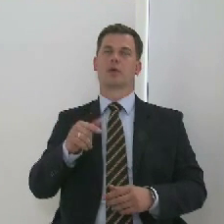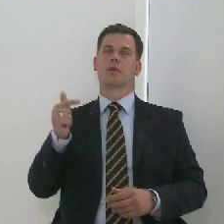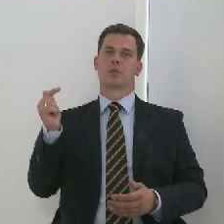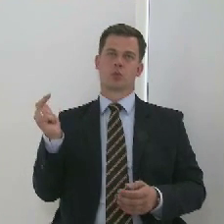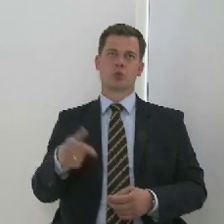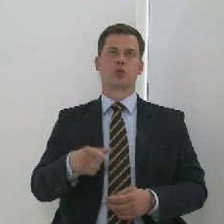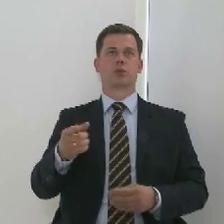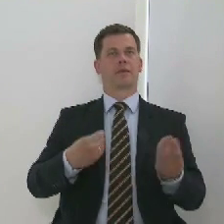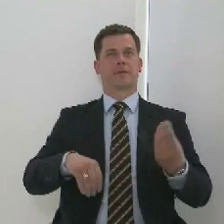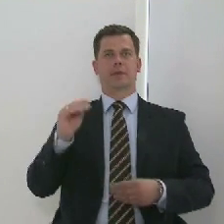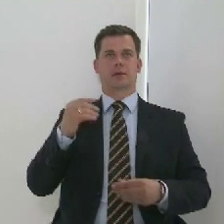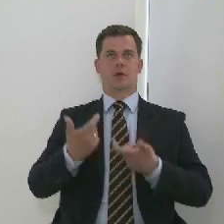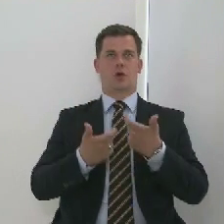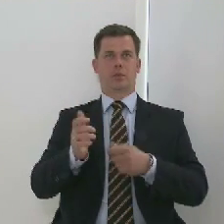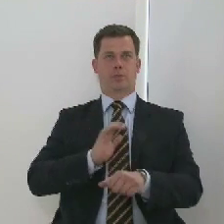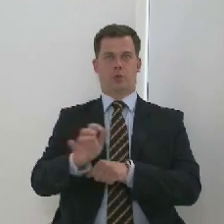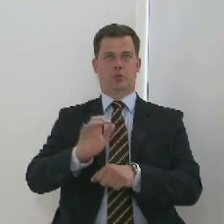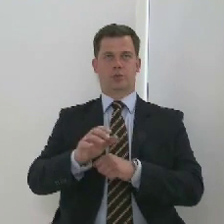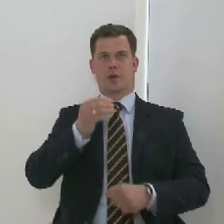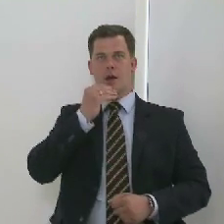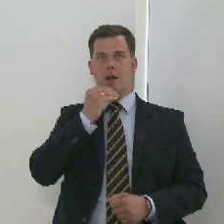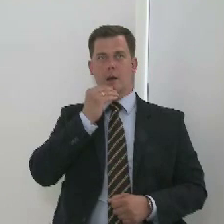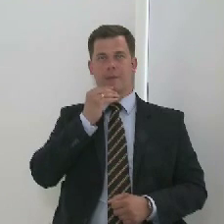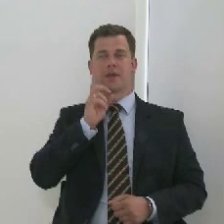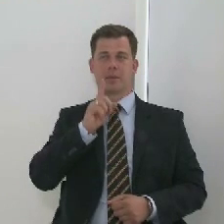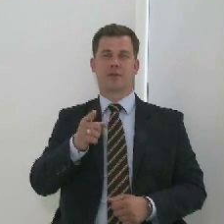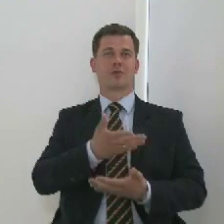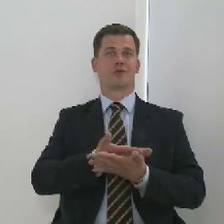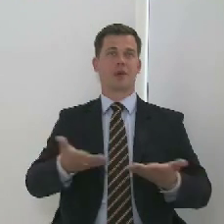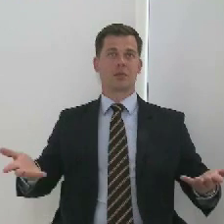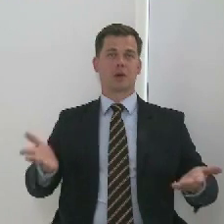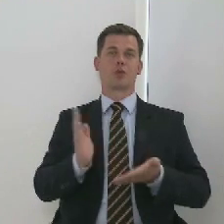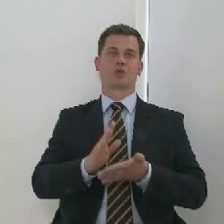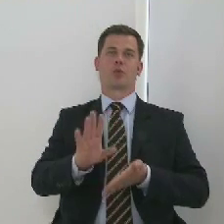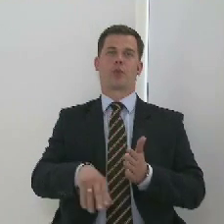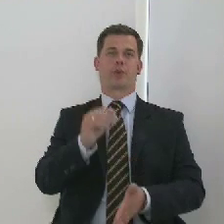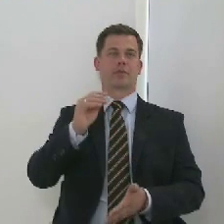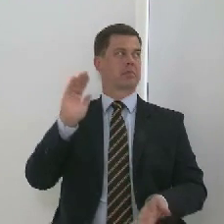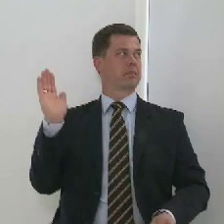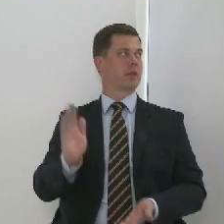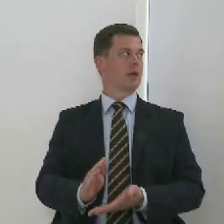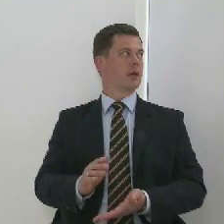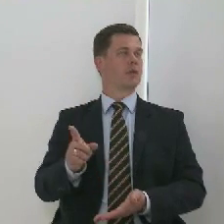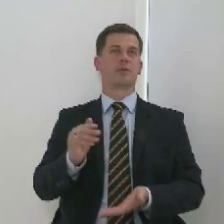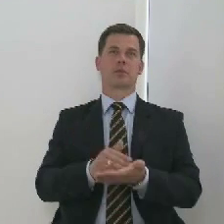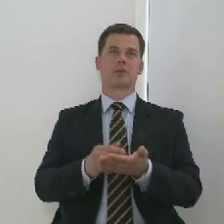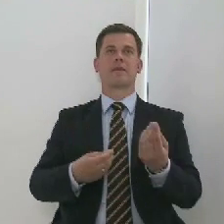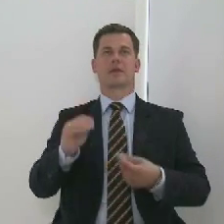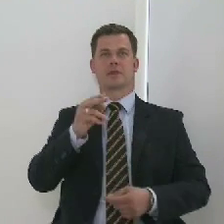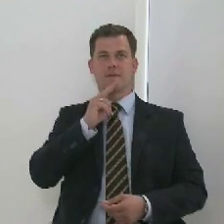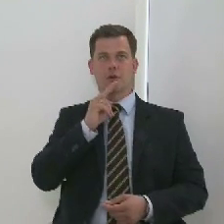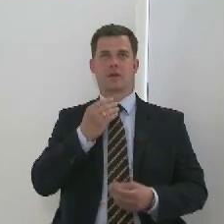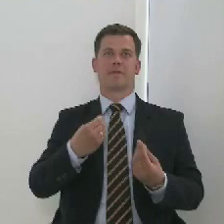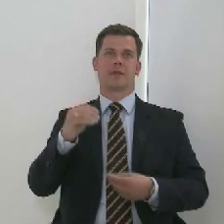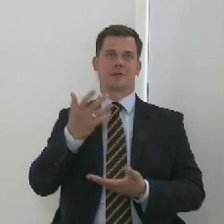konieczność zintensyfikowania produkcji żywności. Niestety zasoby ziemi się wyczerpują. Byłoby potrzebne więcej wody,